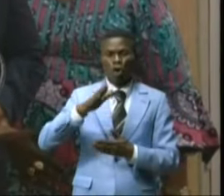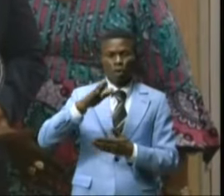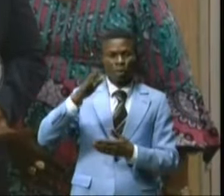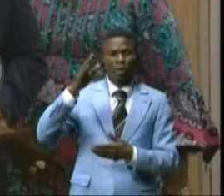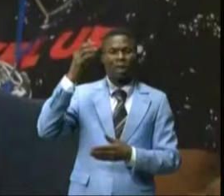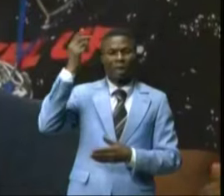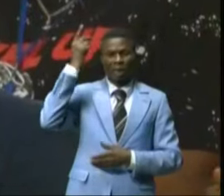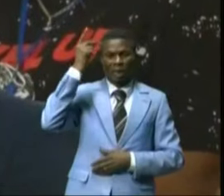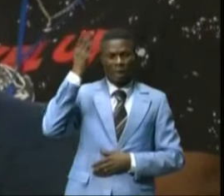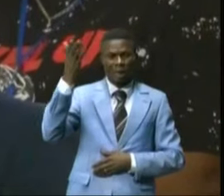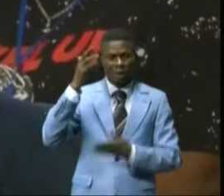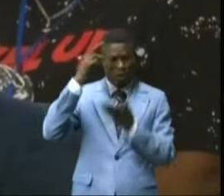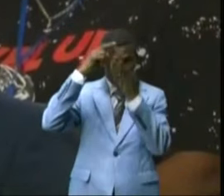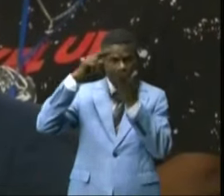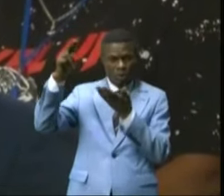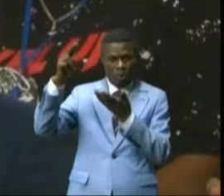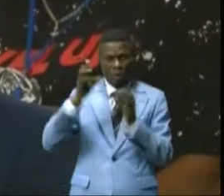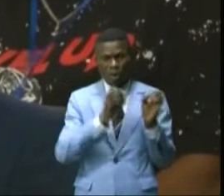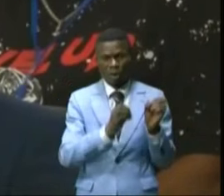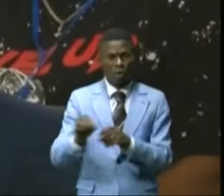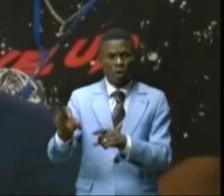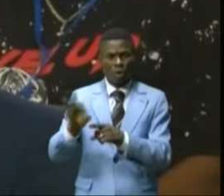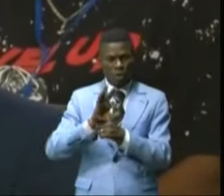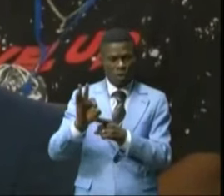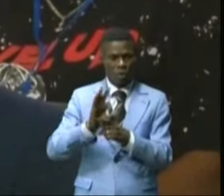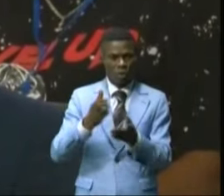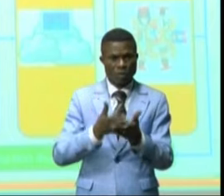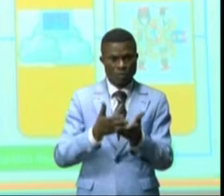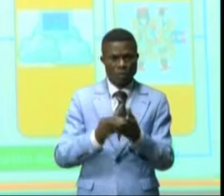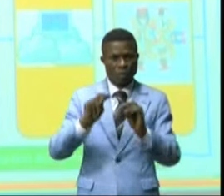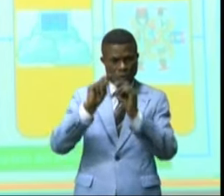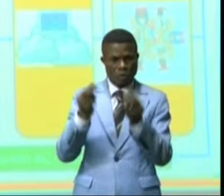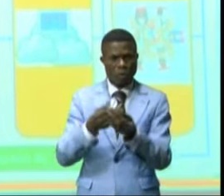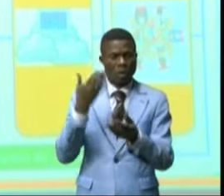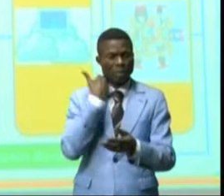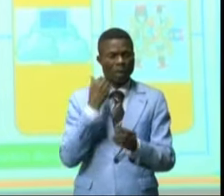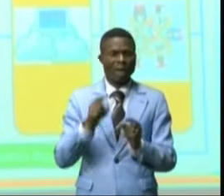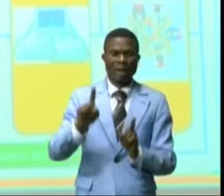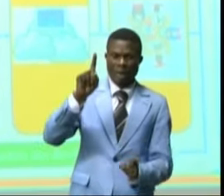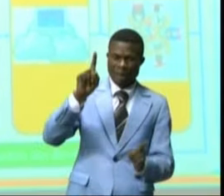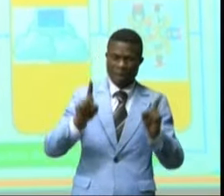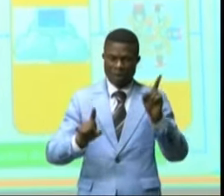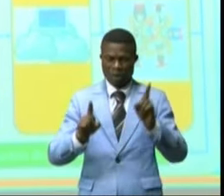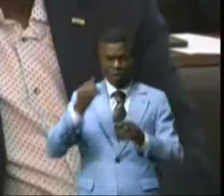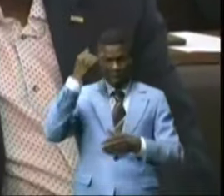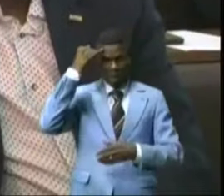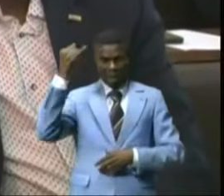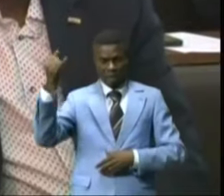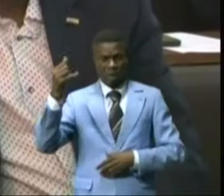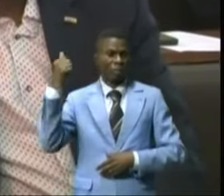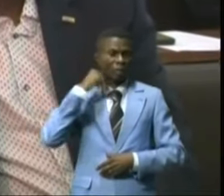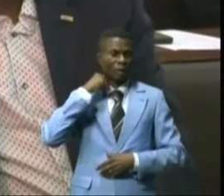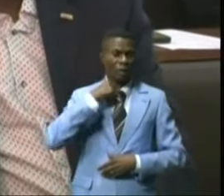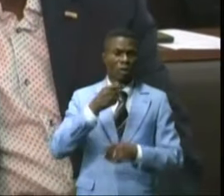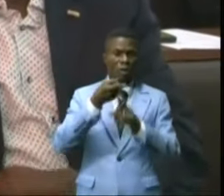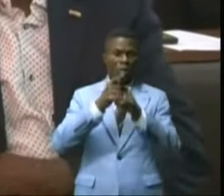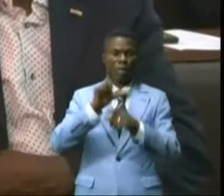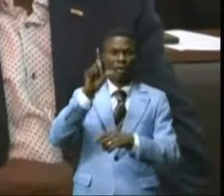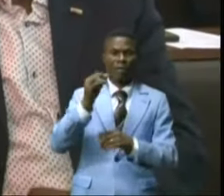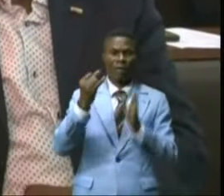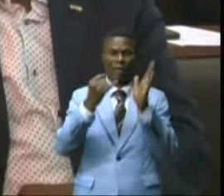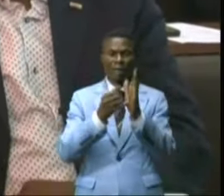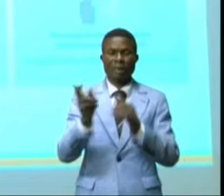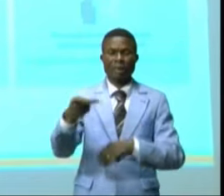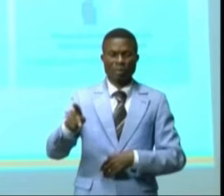Kinshasa ont organisé un atelier de formation du réseau des maladies rares. C'était à l'intention des médecins des 26 provinces de la